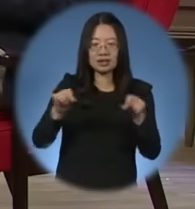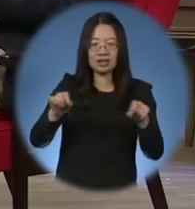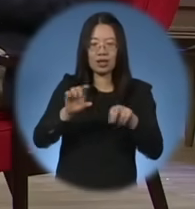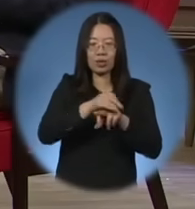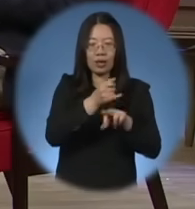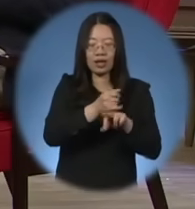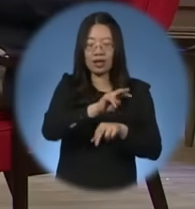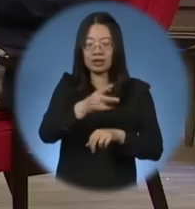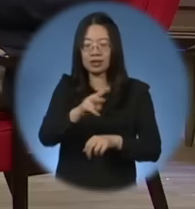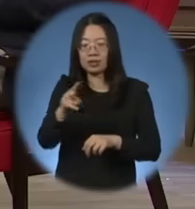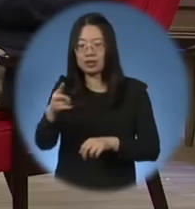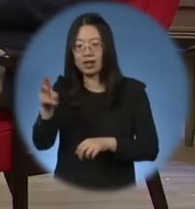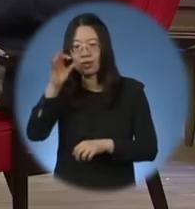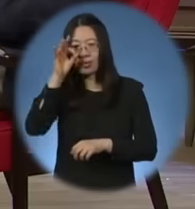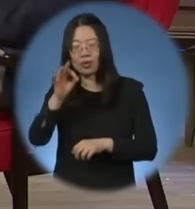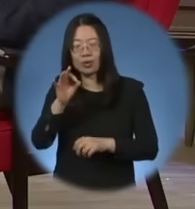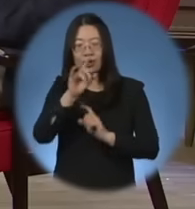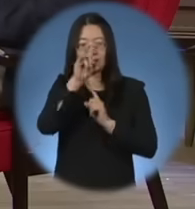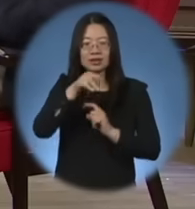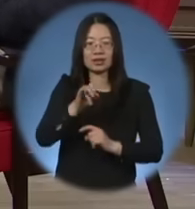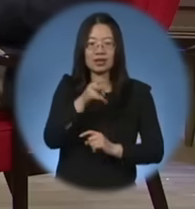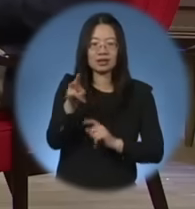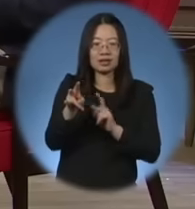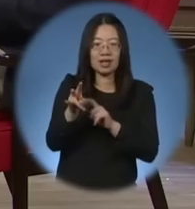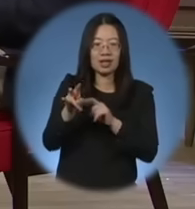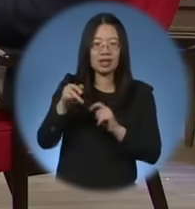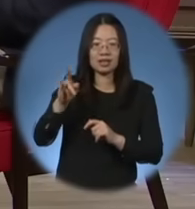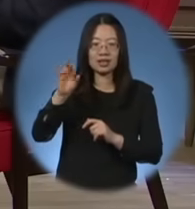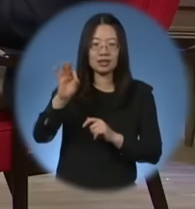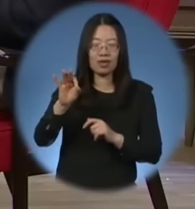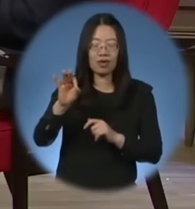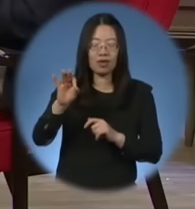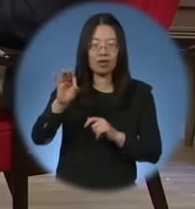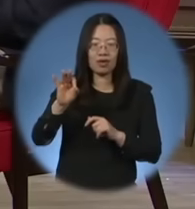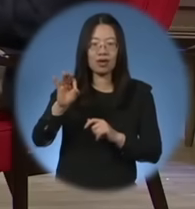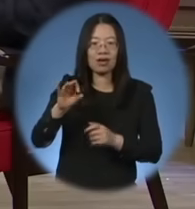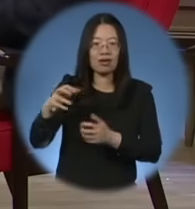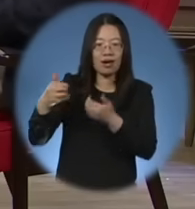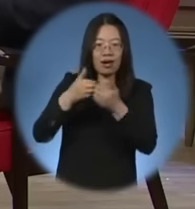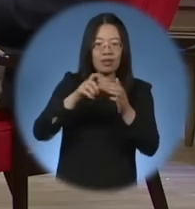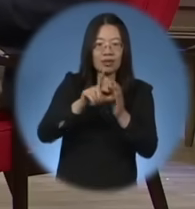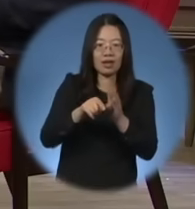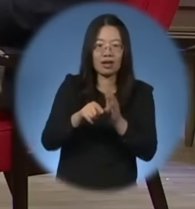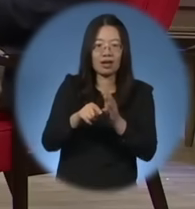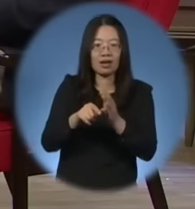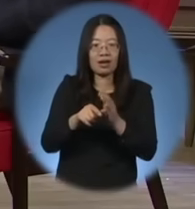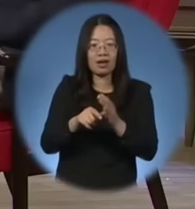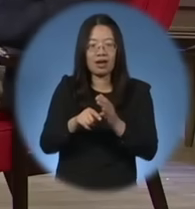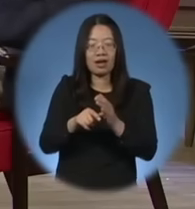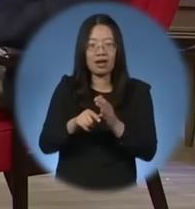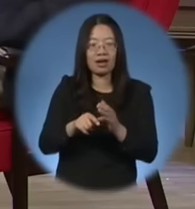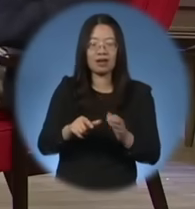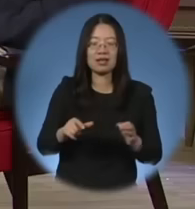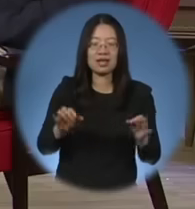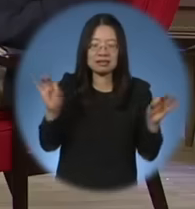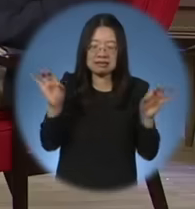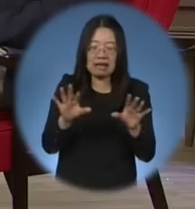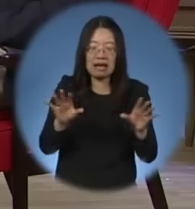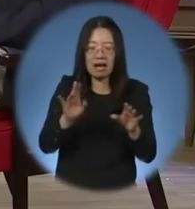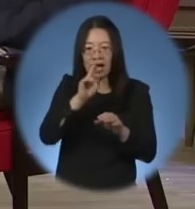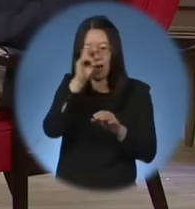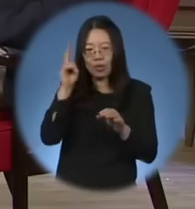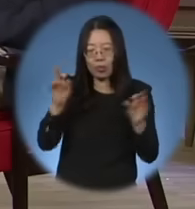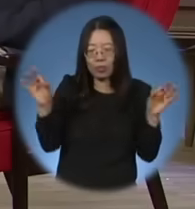왕조가 노하는 것은 아주 이성계가 개성에 들어올 때 정권 잡았을 때는 하루 오후에 잡았어요 한 방에